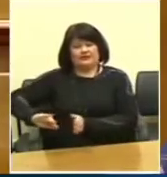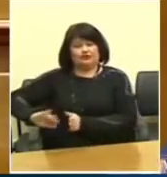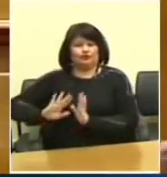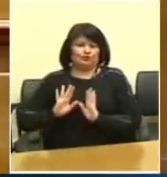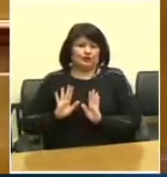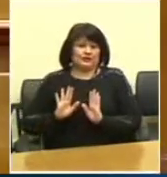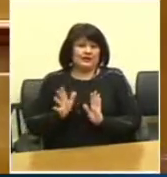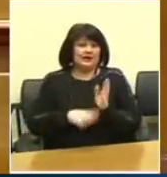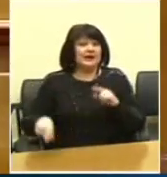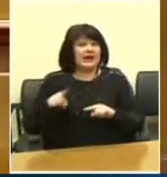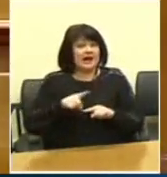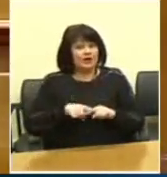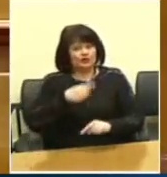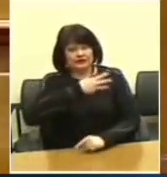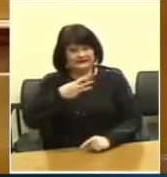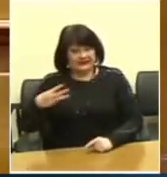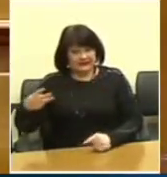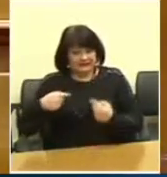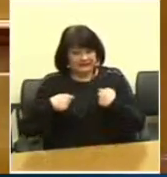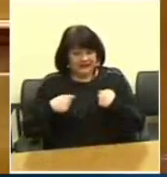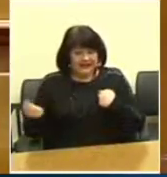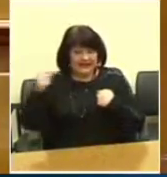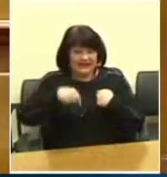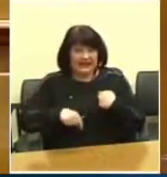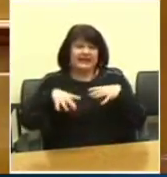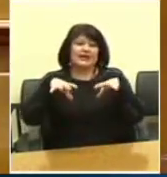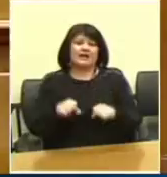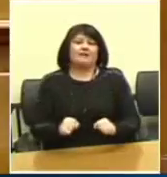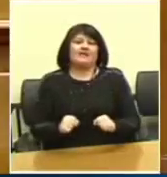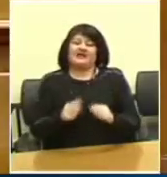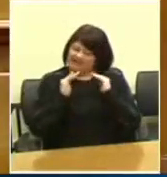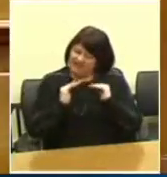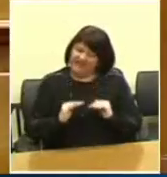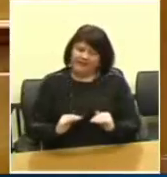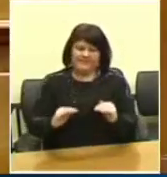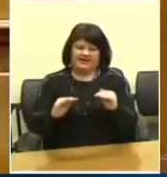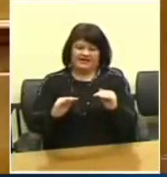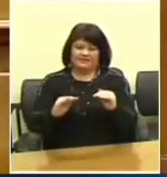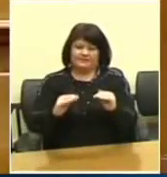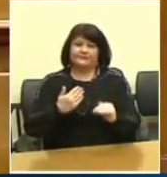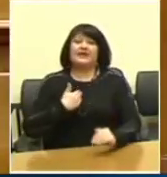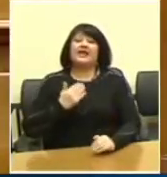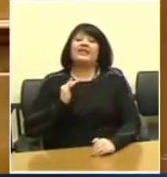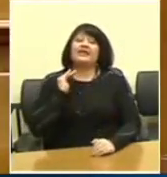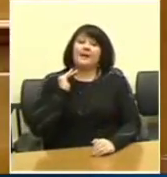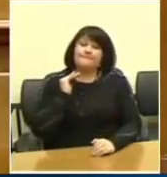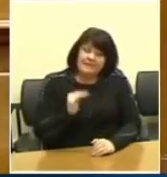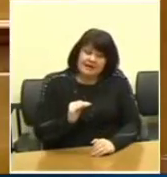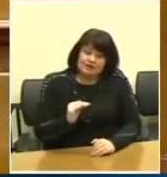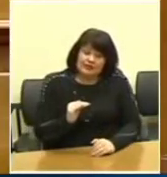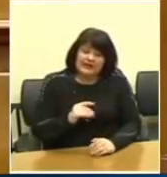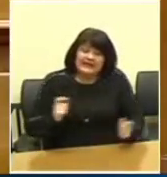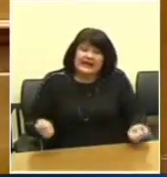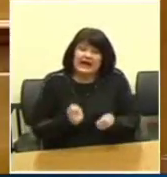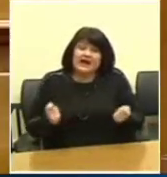Ο ελληνικός λαός και ο ΣΥΡΙΖΑ ήρθανε για να μείνουν και θα μείνουν. Θα μείνουμε προκειμένου να υλοποιήσουμε